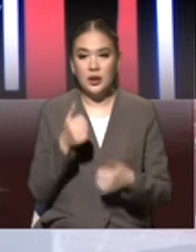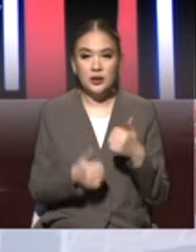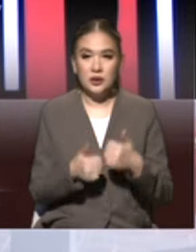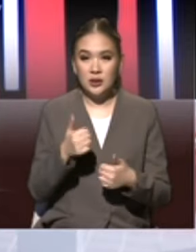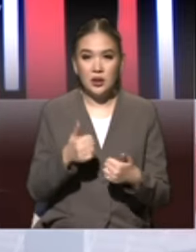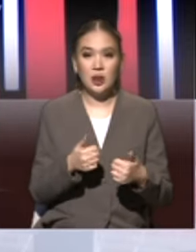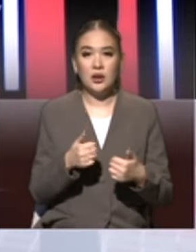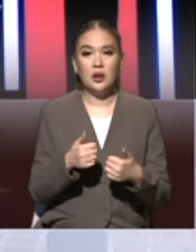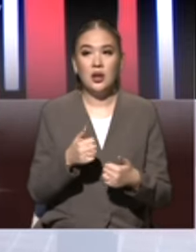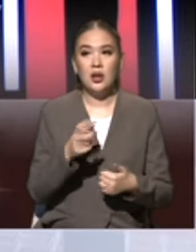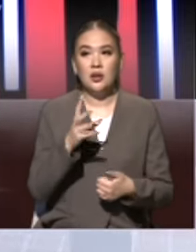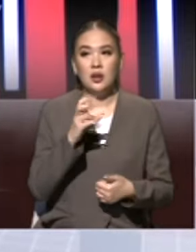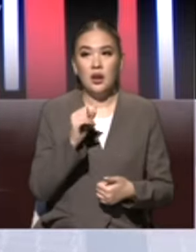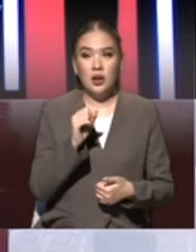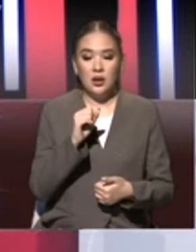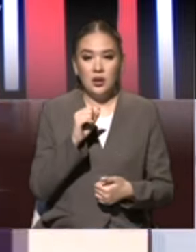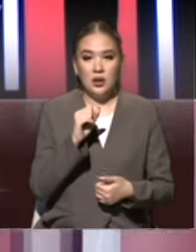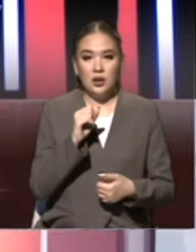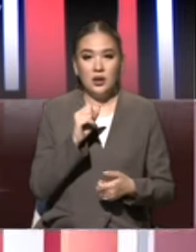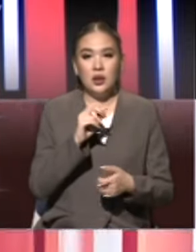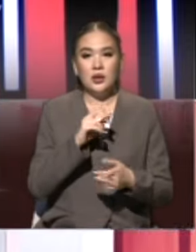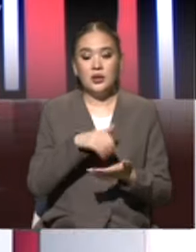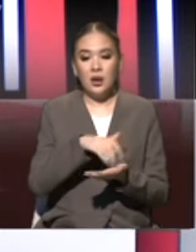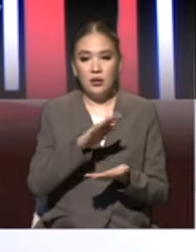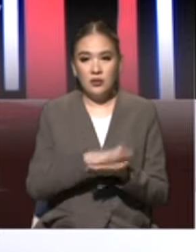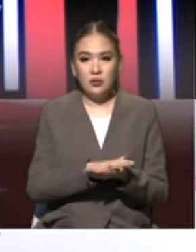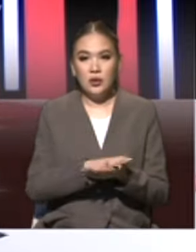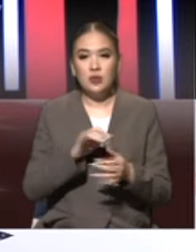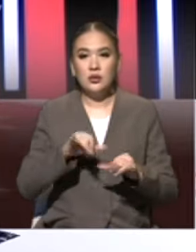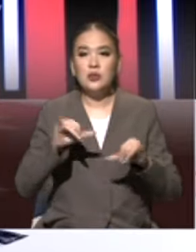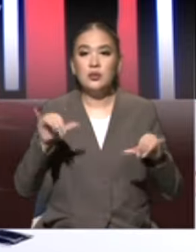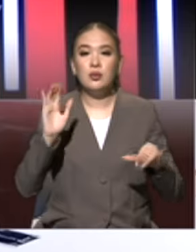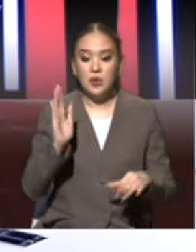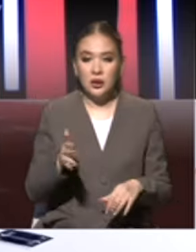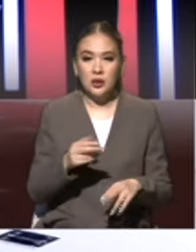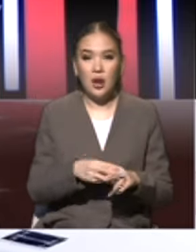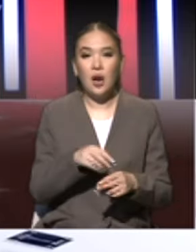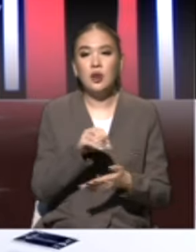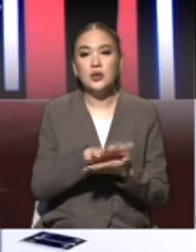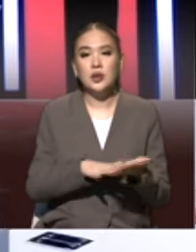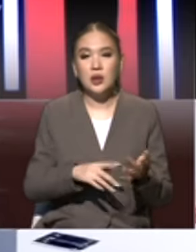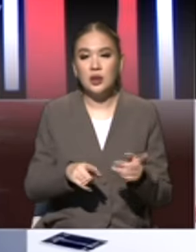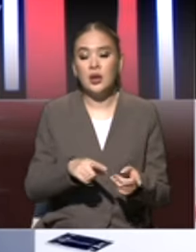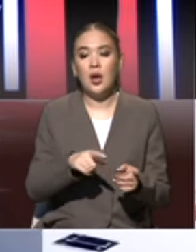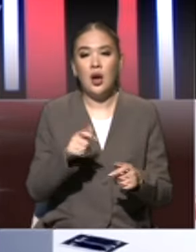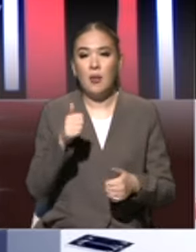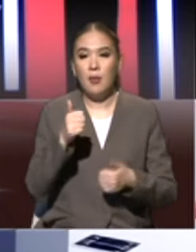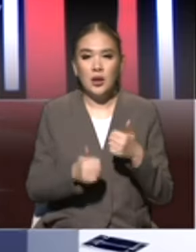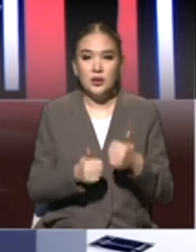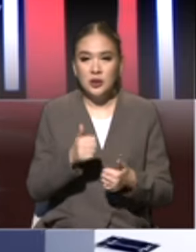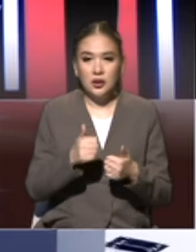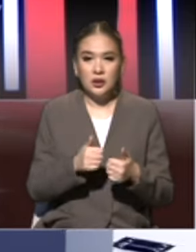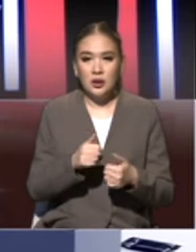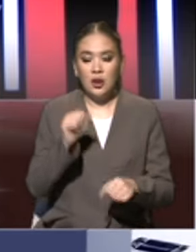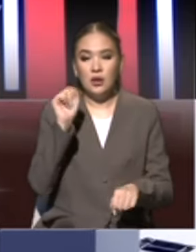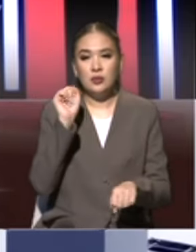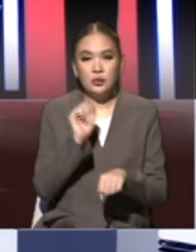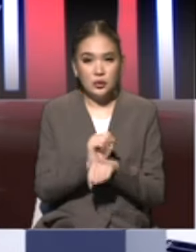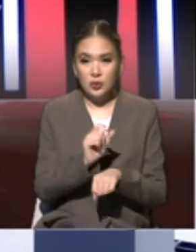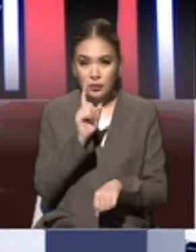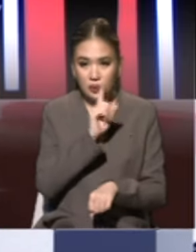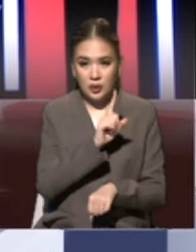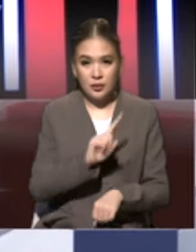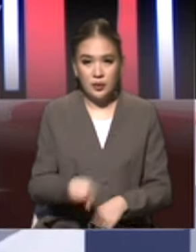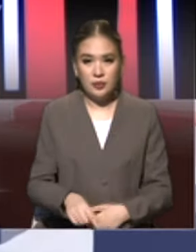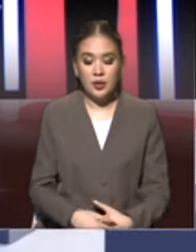нәрсе бұл нарықты дамытатын түсінікті. Біз мынадан кейін бәсекелестікті керісінше аяғын байлап тұсаулап тастамаймыз